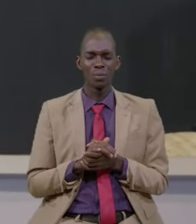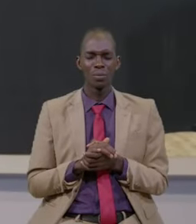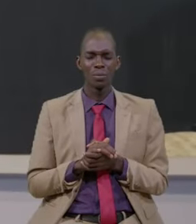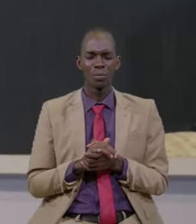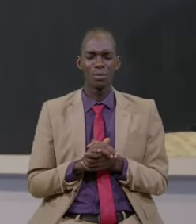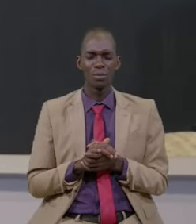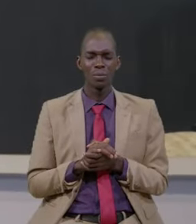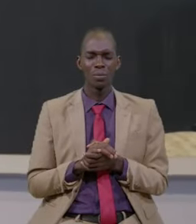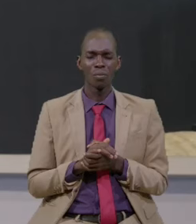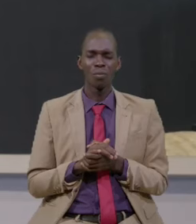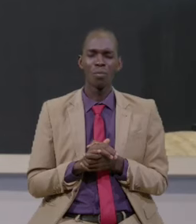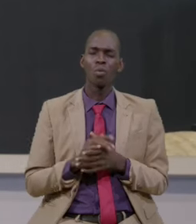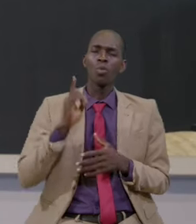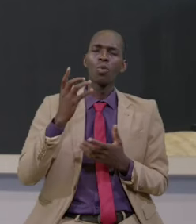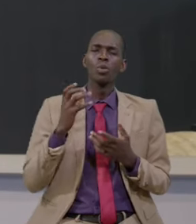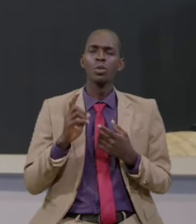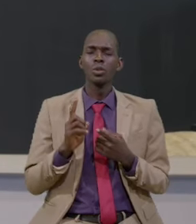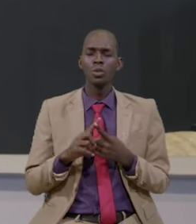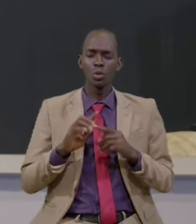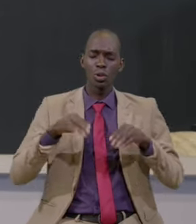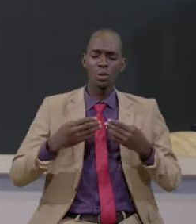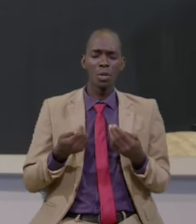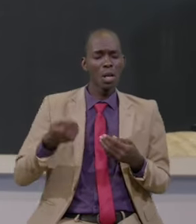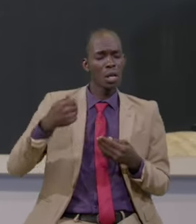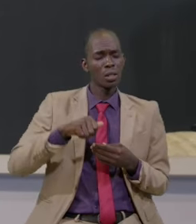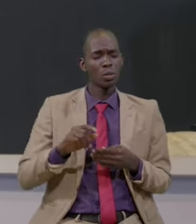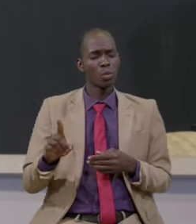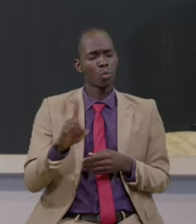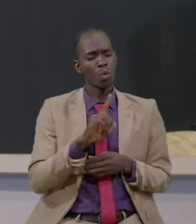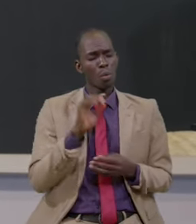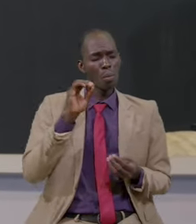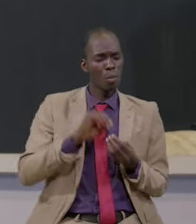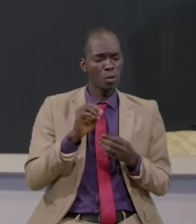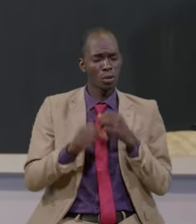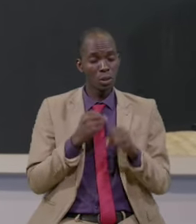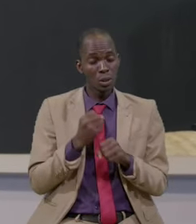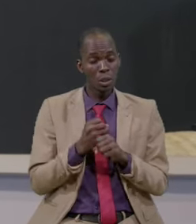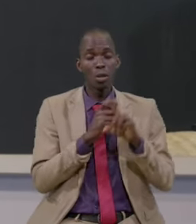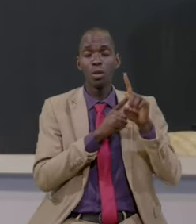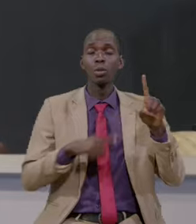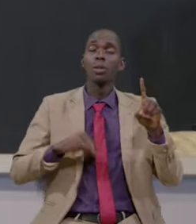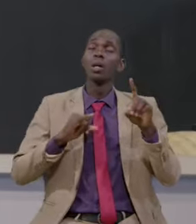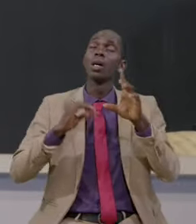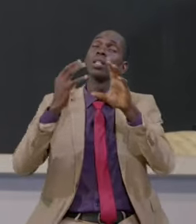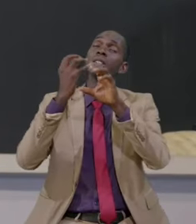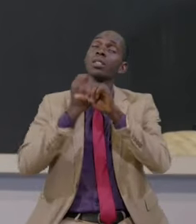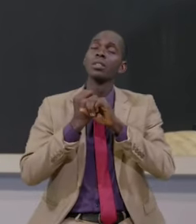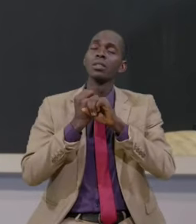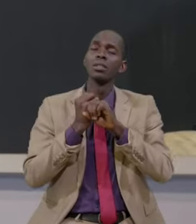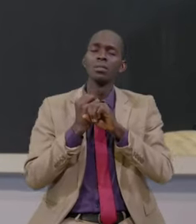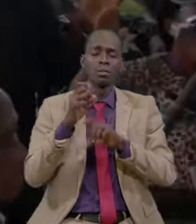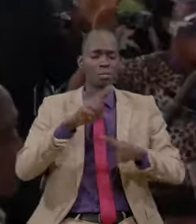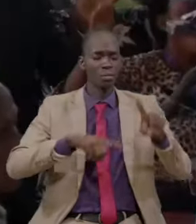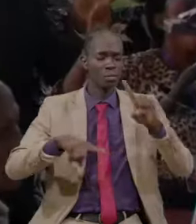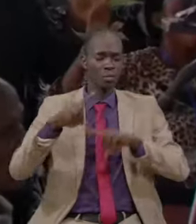Si tu veux nous donner 15 années de plus, Seigneur, je reçois. Dis non, Seigneur,